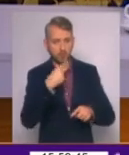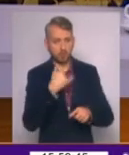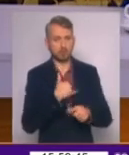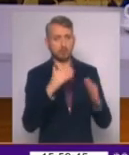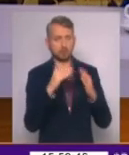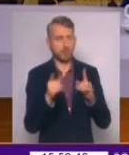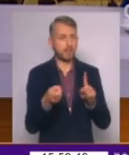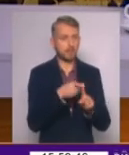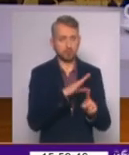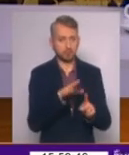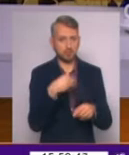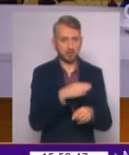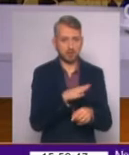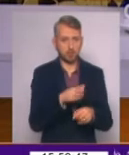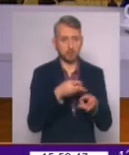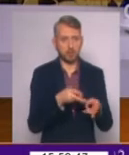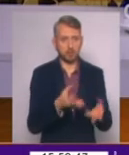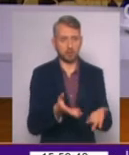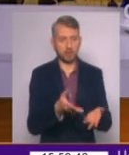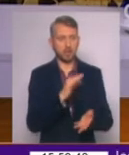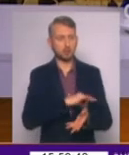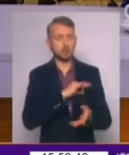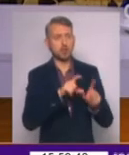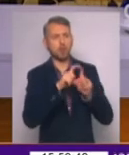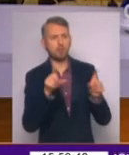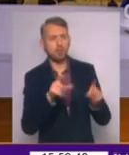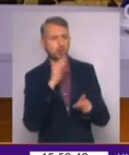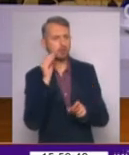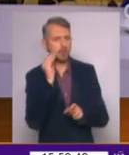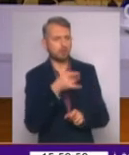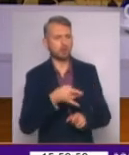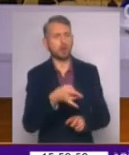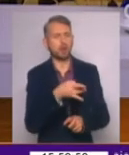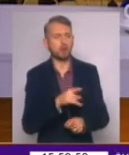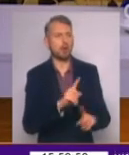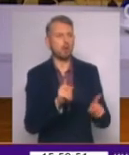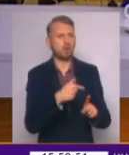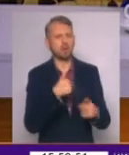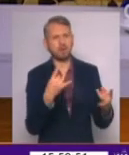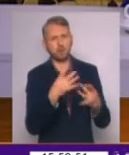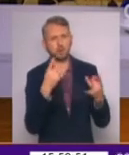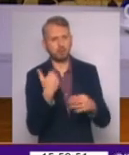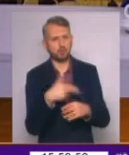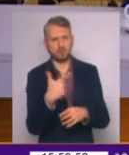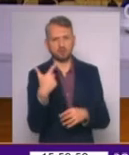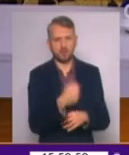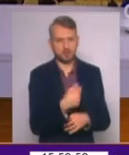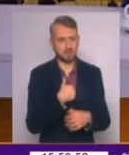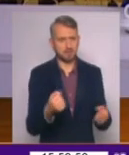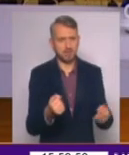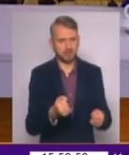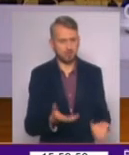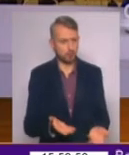не підключили до опалення. Експлуатуюча компанія там Шевченківського району щось там нам розказує, вже другий тиждень ми мерзнемо.